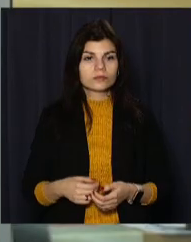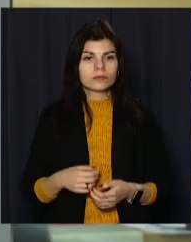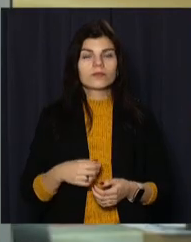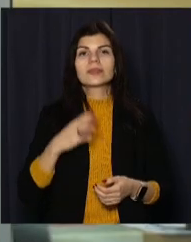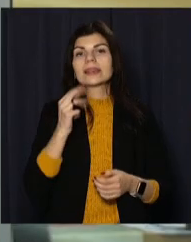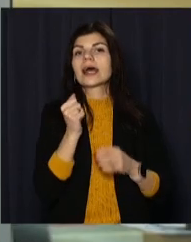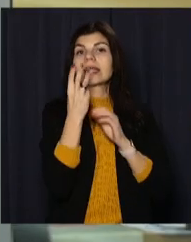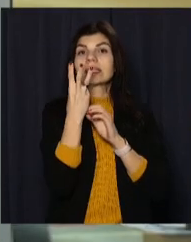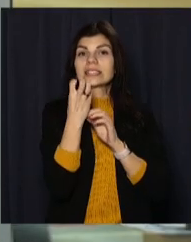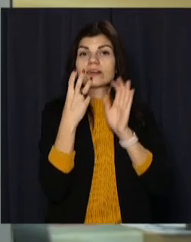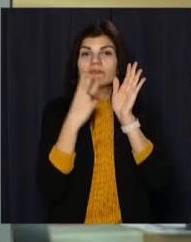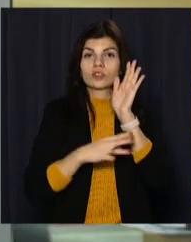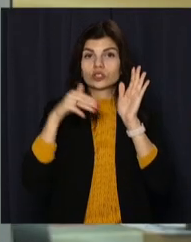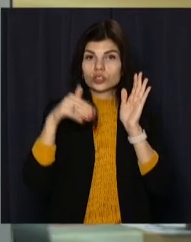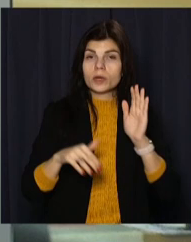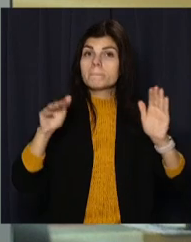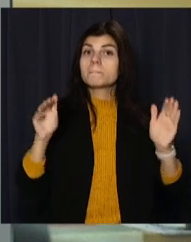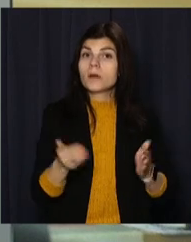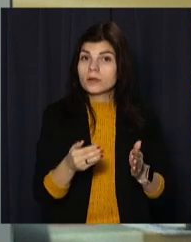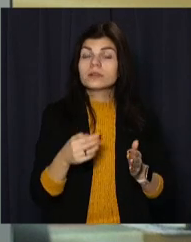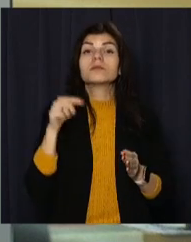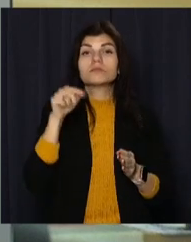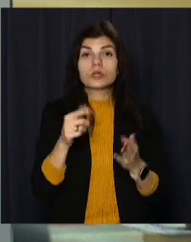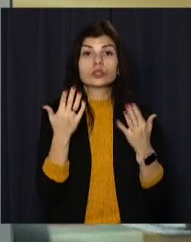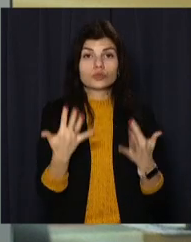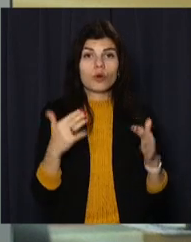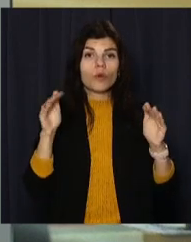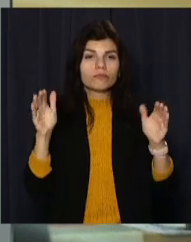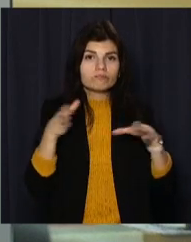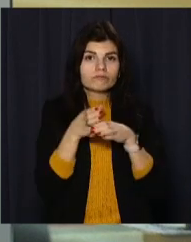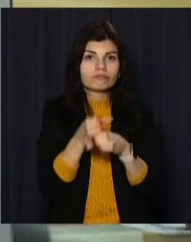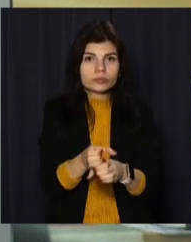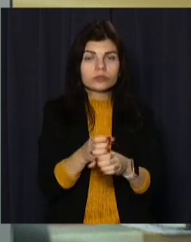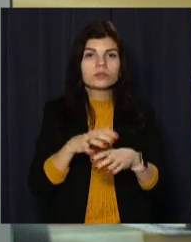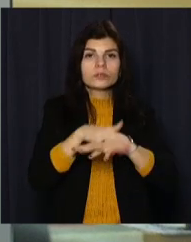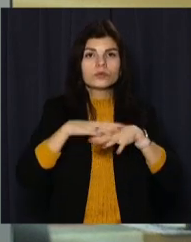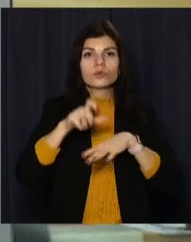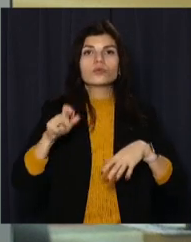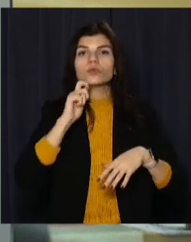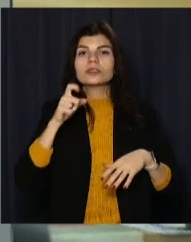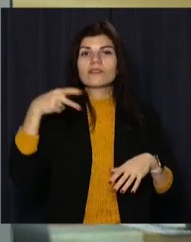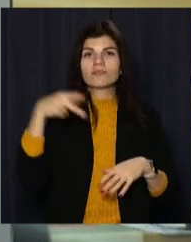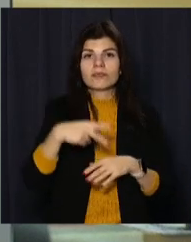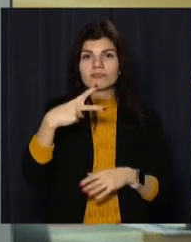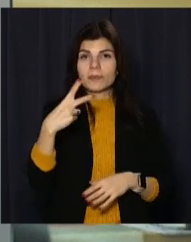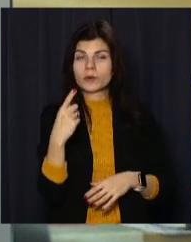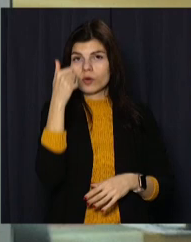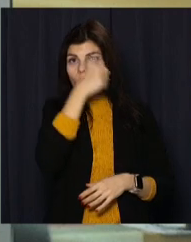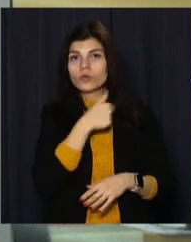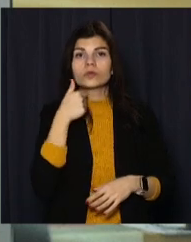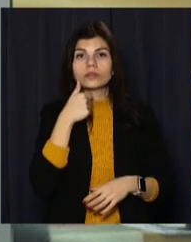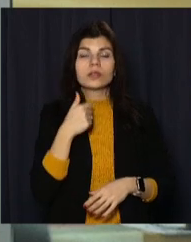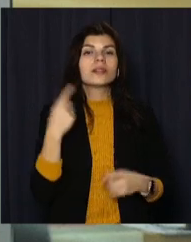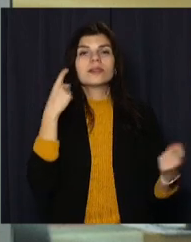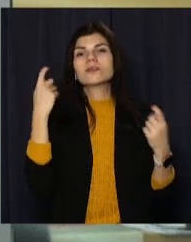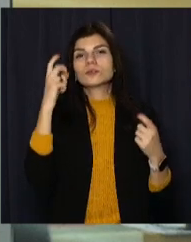На 380 тисяч менше. Саме настільки скоротилось населення України за 2021 рік.